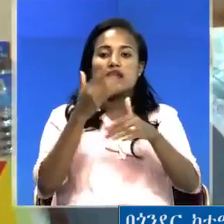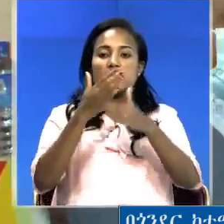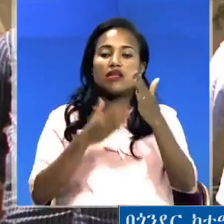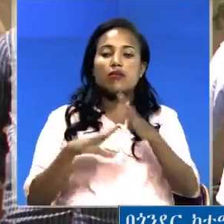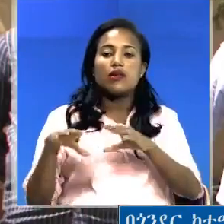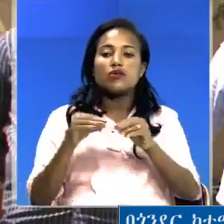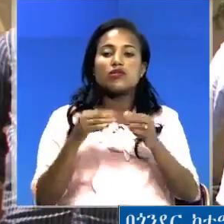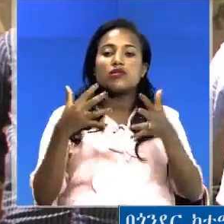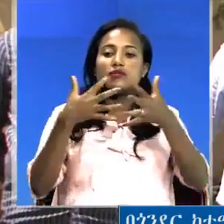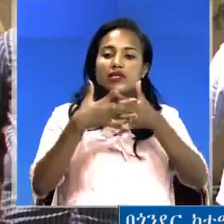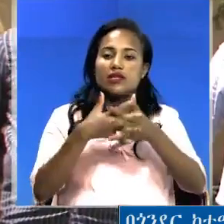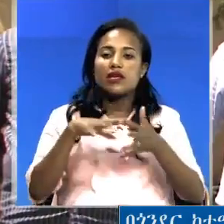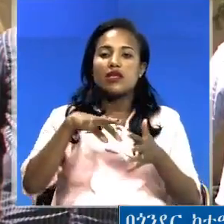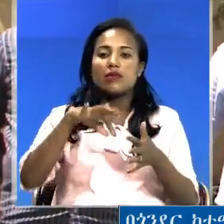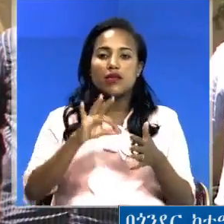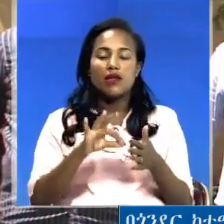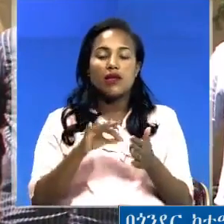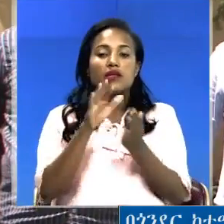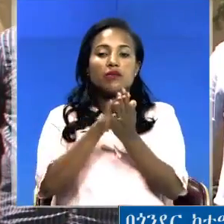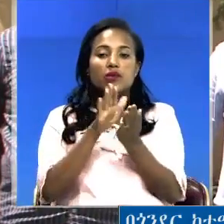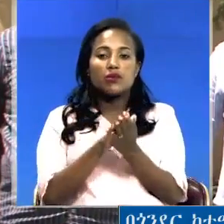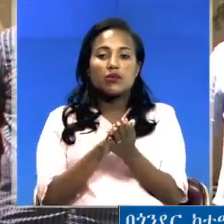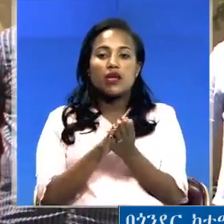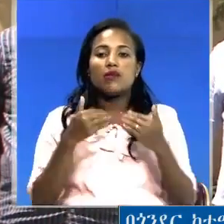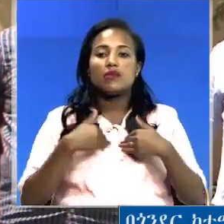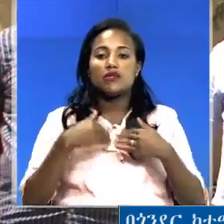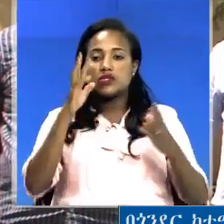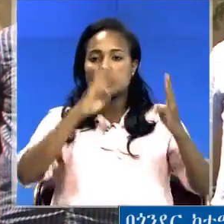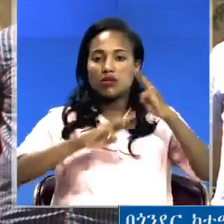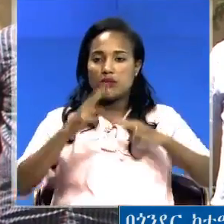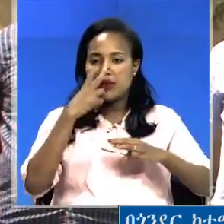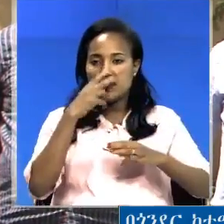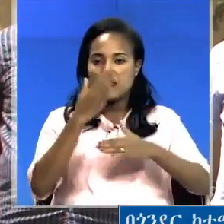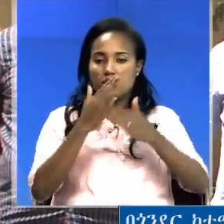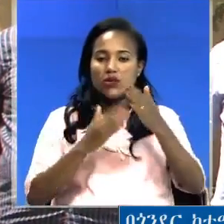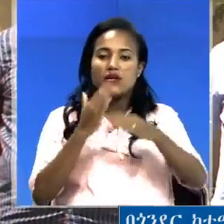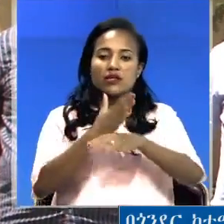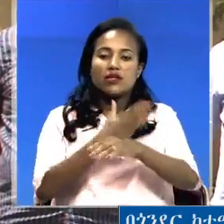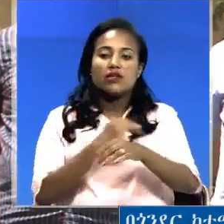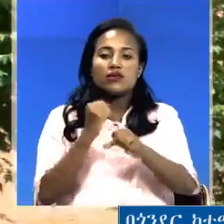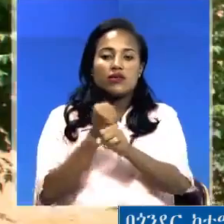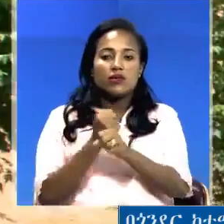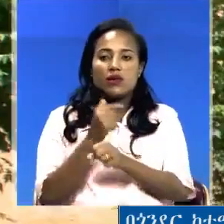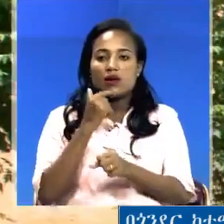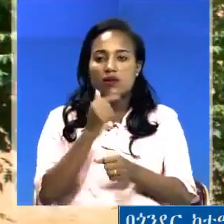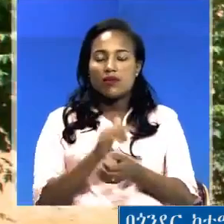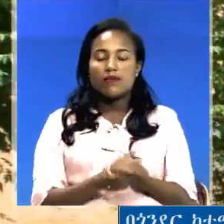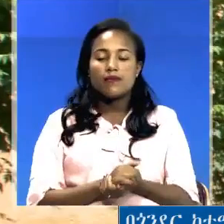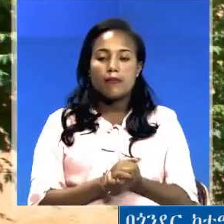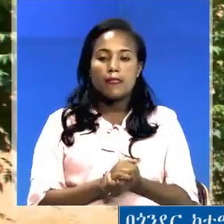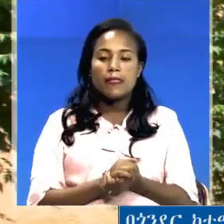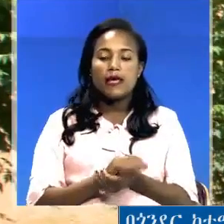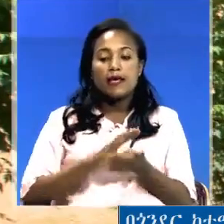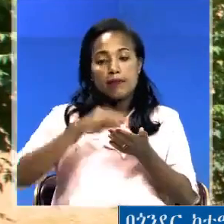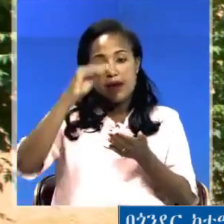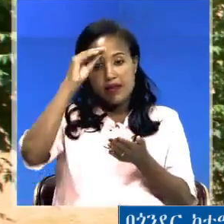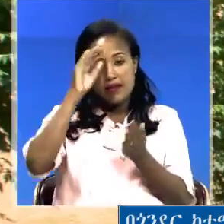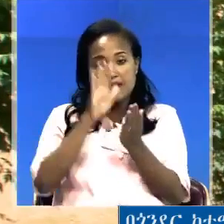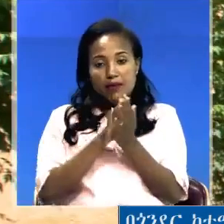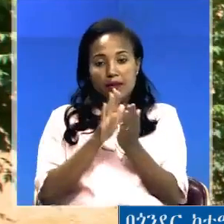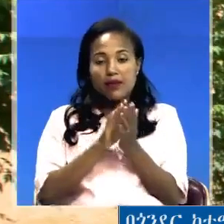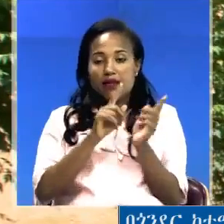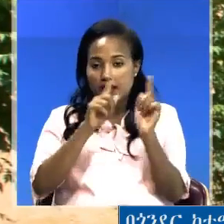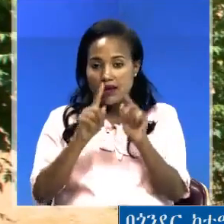ጥምረት ይገኝበታል። ትምህርት ቤቱ ያለበትን ችግር በማየት ደረጃው እንዲሻሻል እንደሚሰሩም ነግረውናል። የተማርንበት ትምህርት ቤትም ሂደን በምናይበት